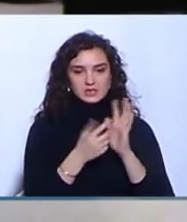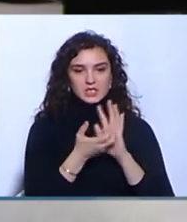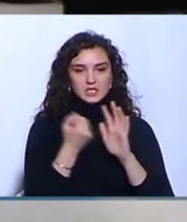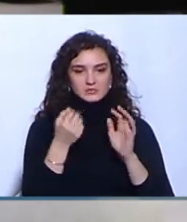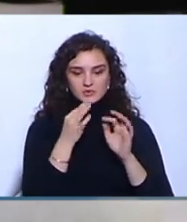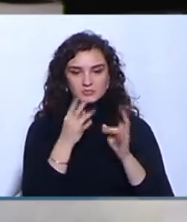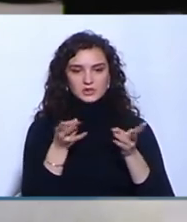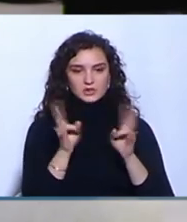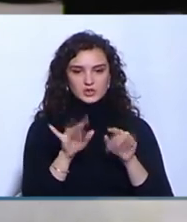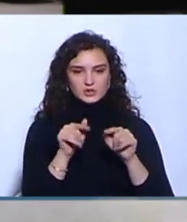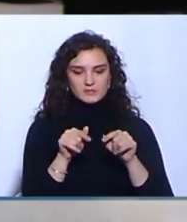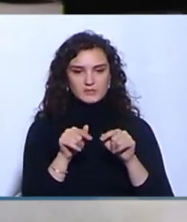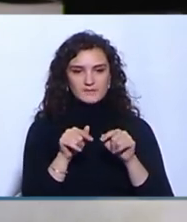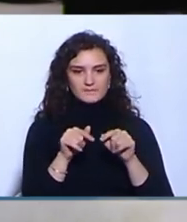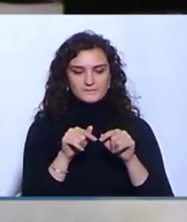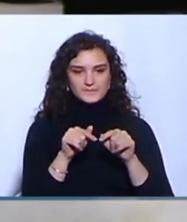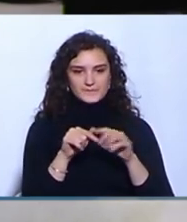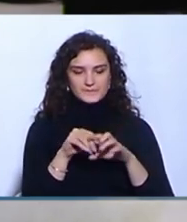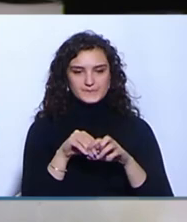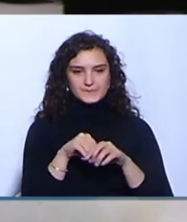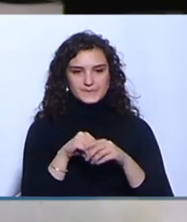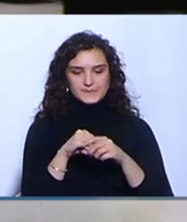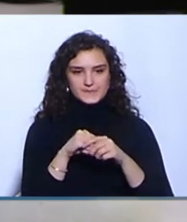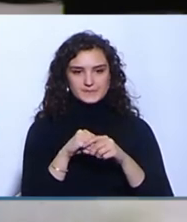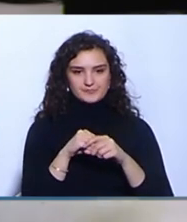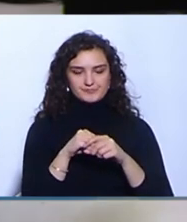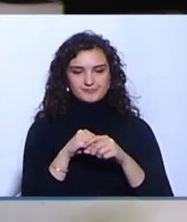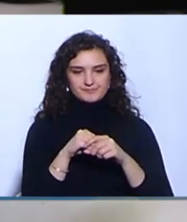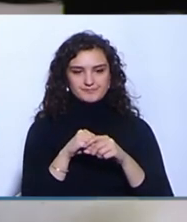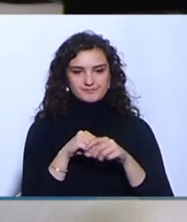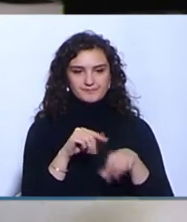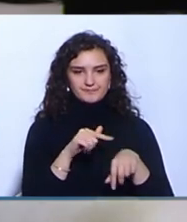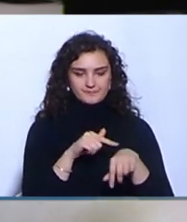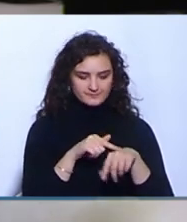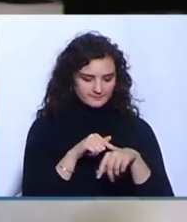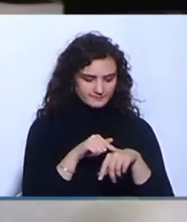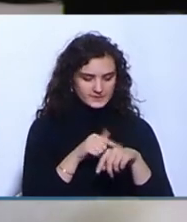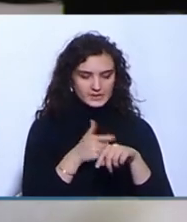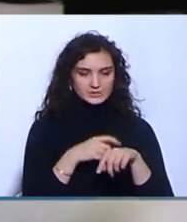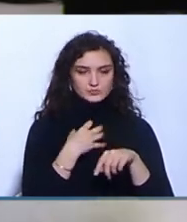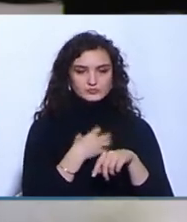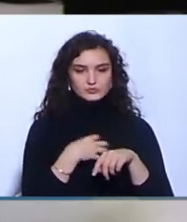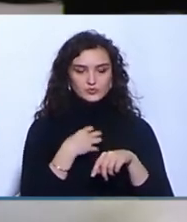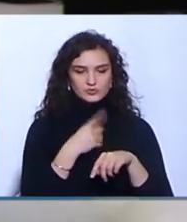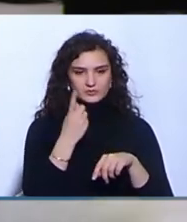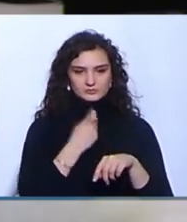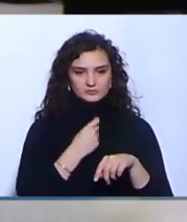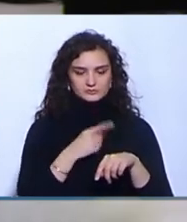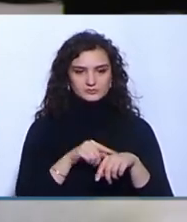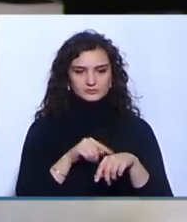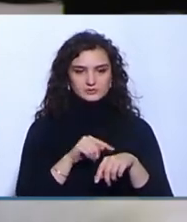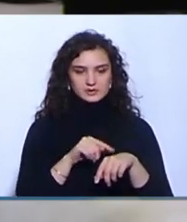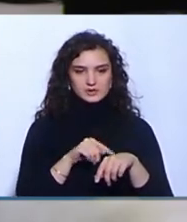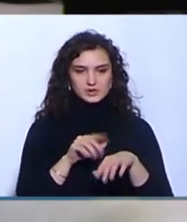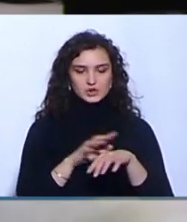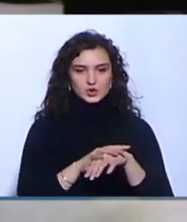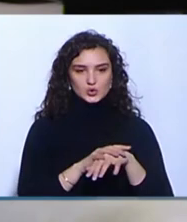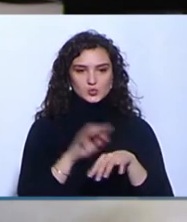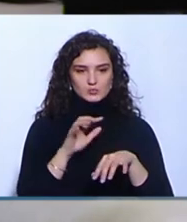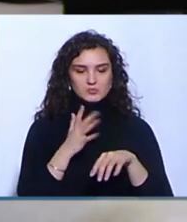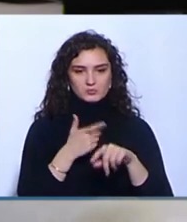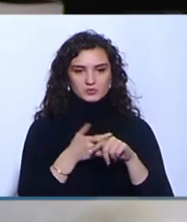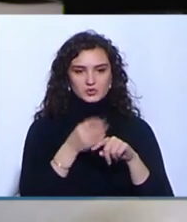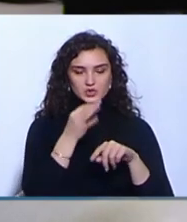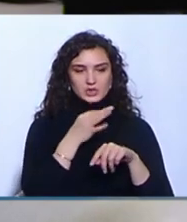შემდეგ რჩება ეს ღრმული ჩანაჭდევის ნიშანი. ჩანაჭდევის ნიშანი არის ძალიან მნიშვნელოვანი ნიშანი. ეს არის ის შეშუპება, რომელიც